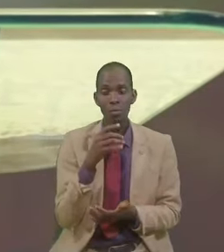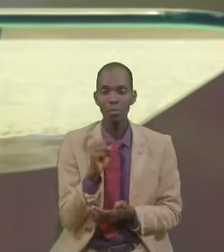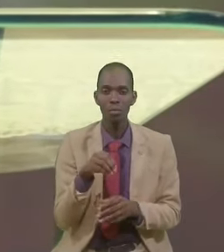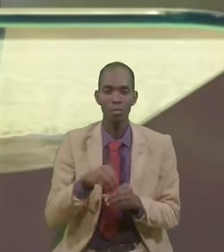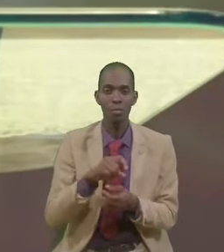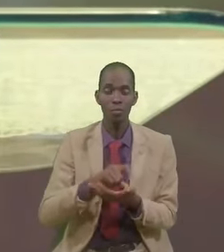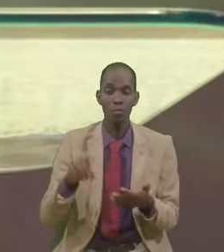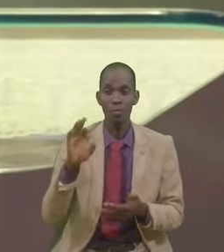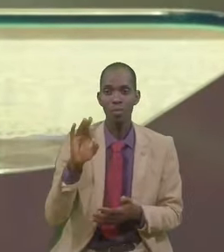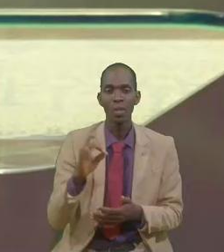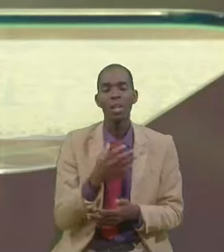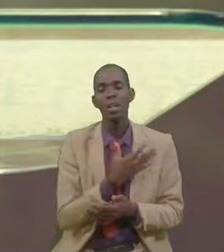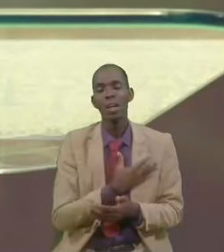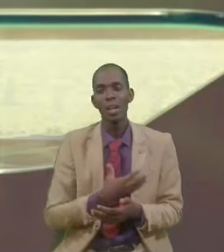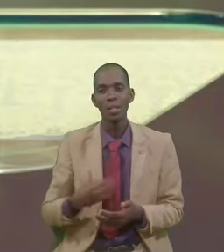Deuxième Corinthiens 12, verset 9 dit,